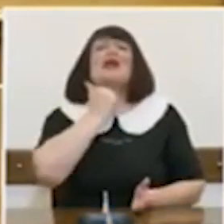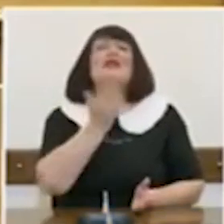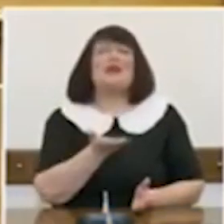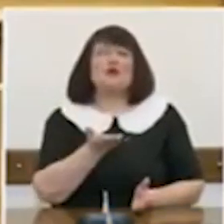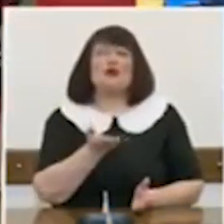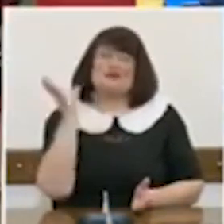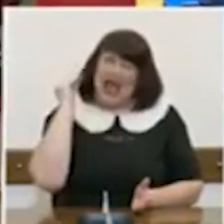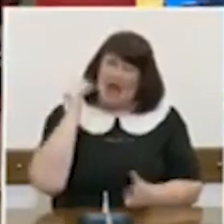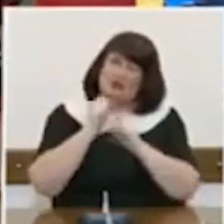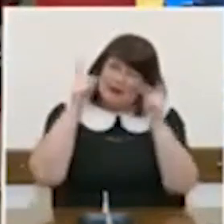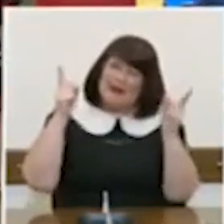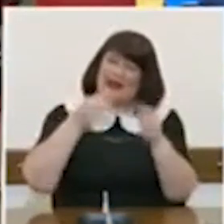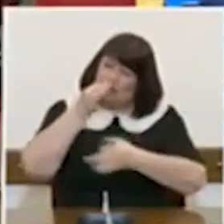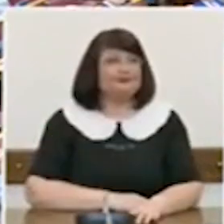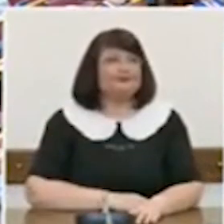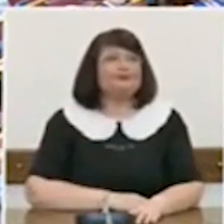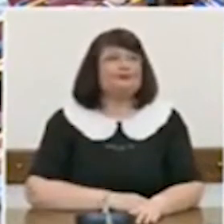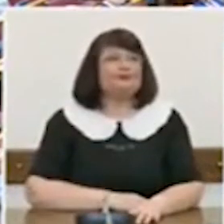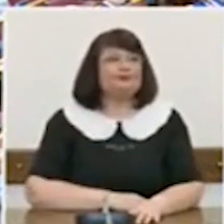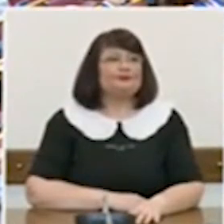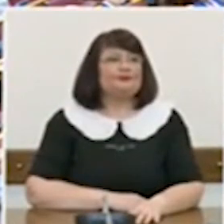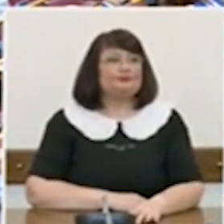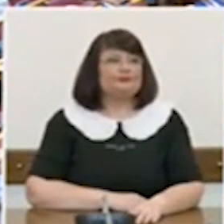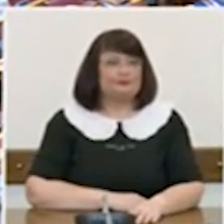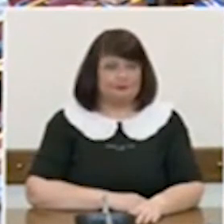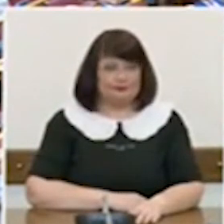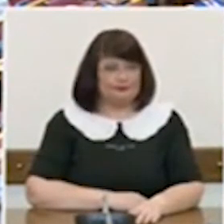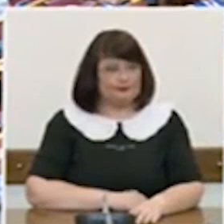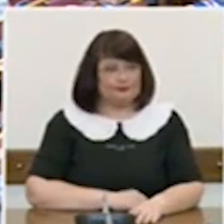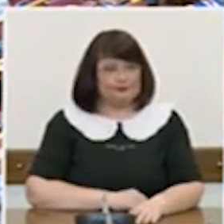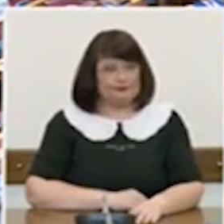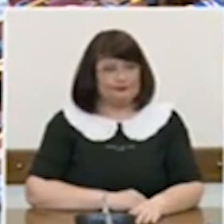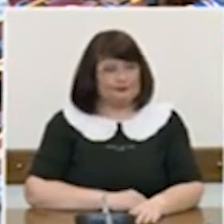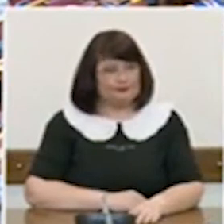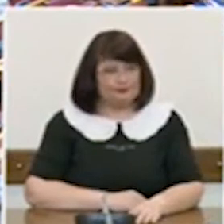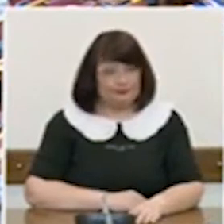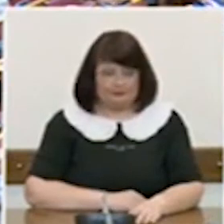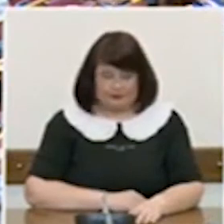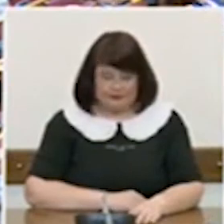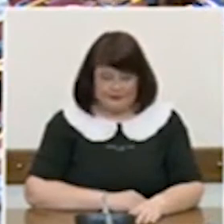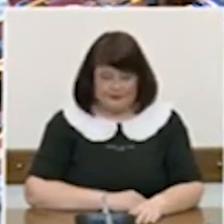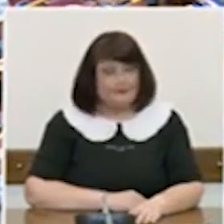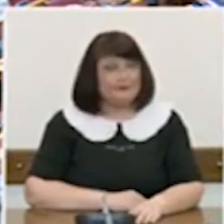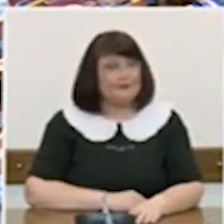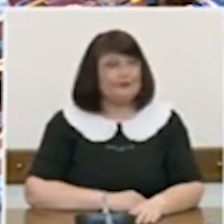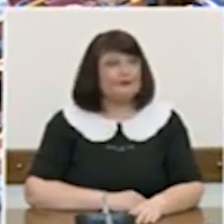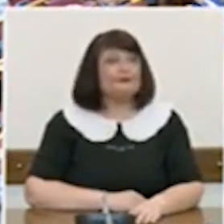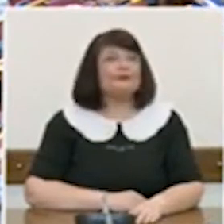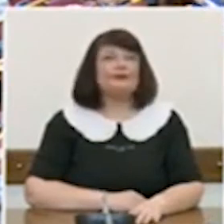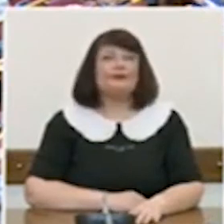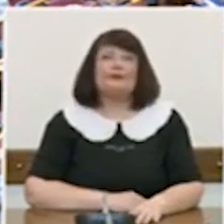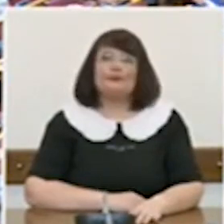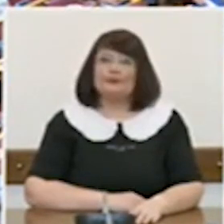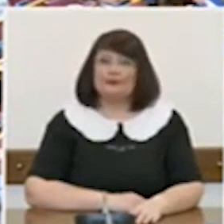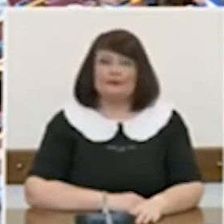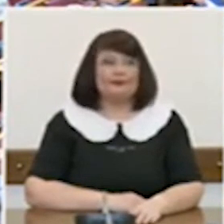Μητσοτάκη και του Σοκράτη Φάμελου, αλλά και με την Ζωή Κωνσταντοπούλου, όπως και τον Κυριάκο Βελόπουλο. Το μήνυμα ότι η καταπολέμηση της ακρίβειας αποτελεί προτεραιότητα για την κυβέρνηση